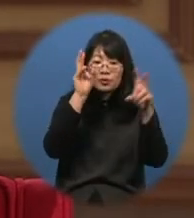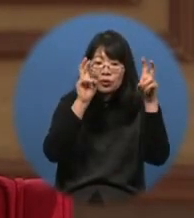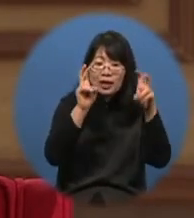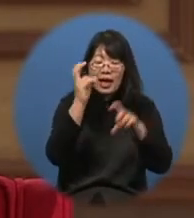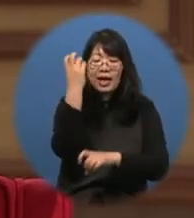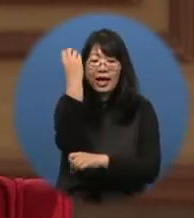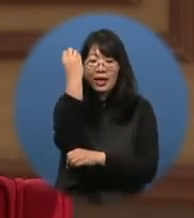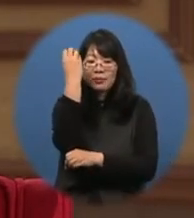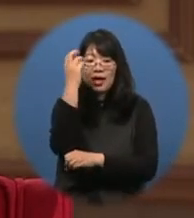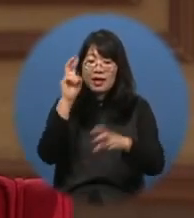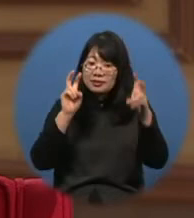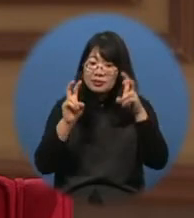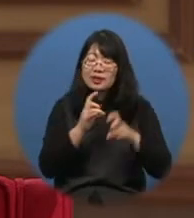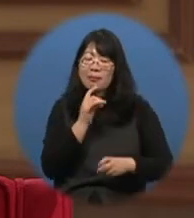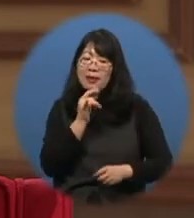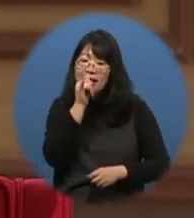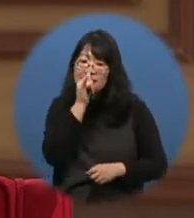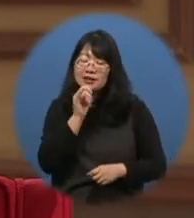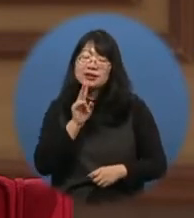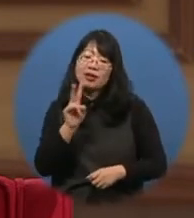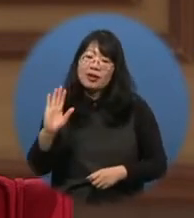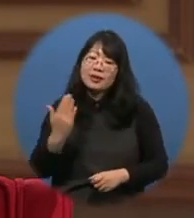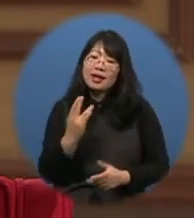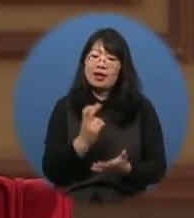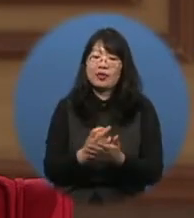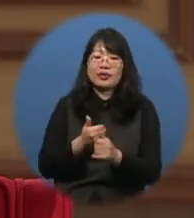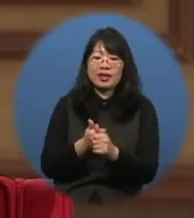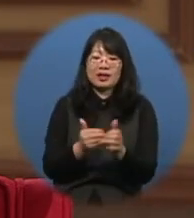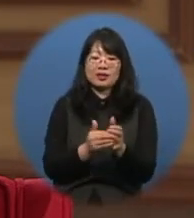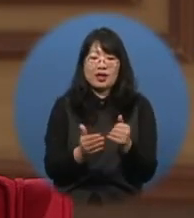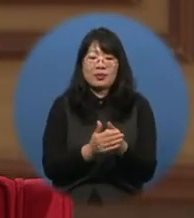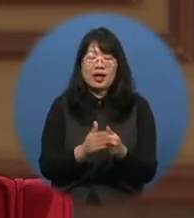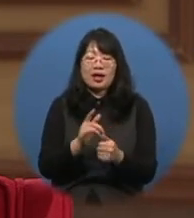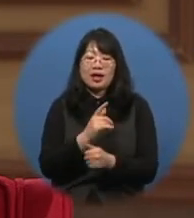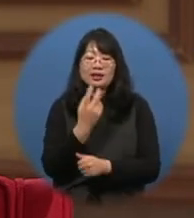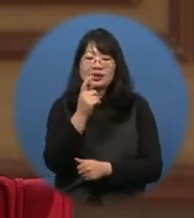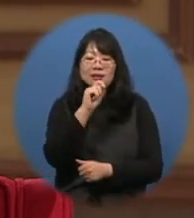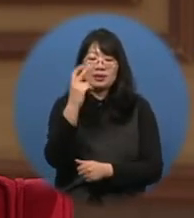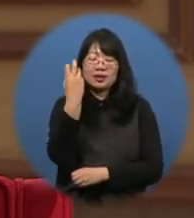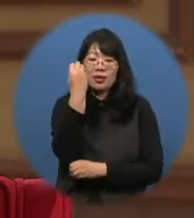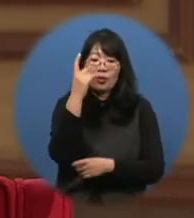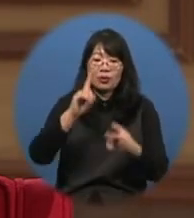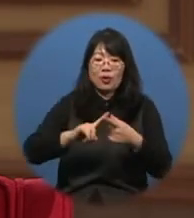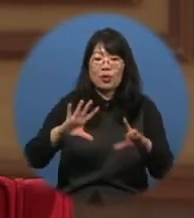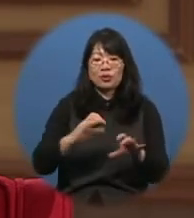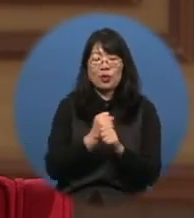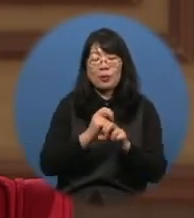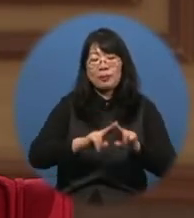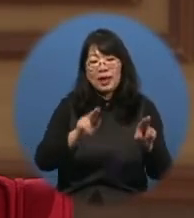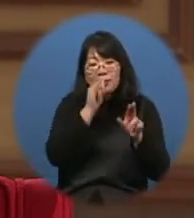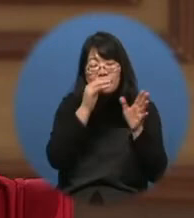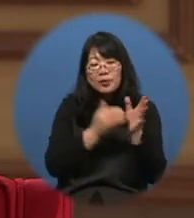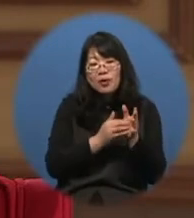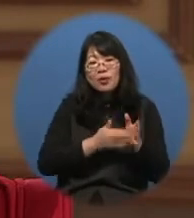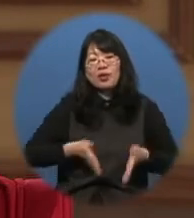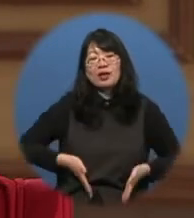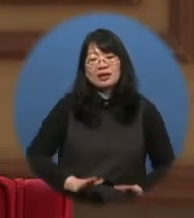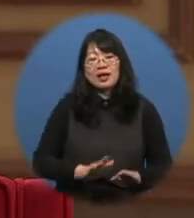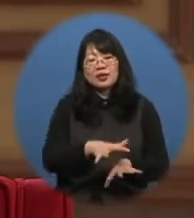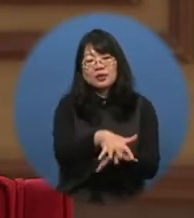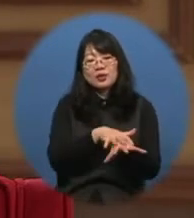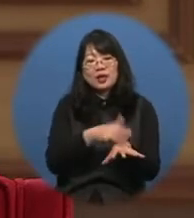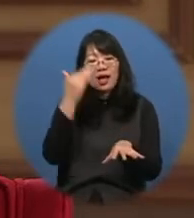원칙에 의해서 언론 통폐합이 있었고 그러면서 이제 탄생한 조직이